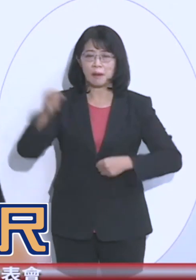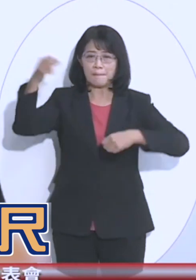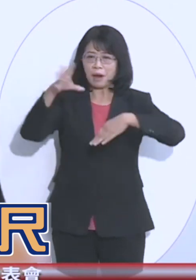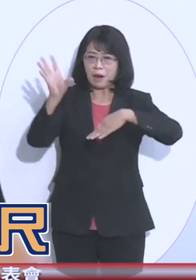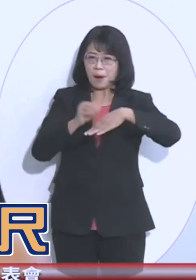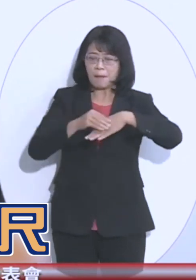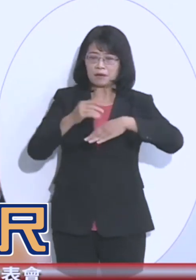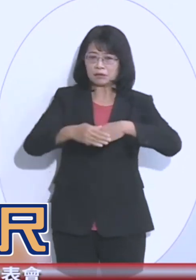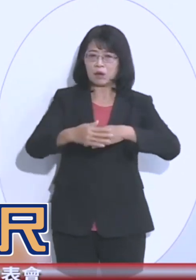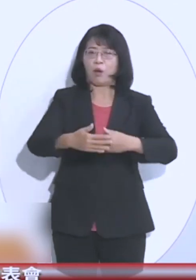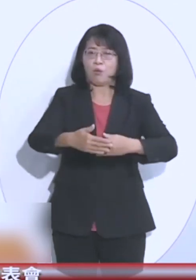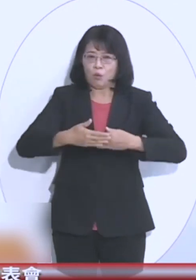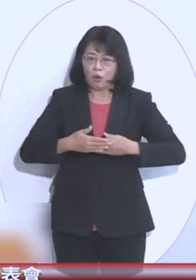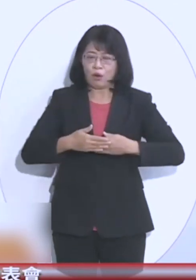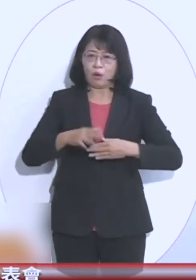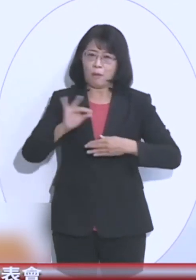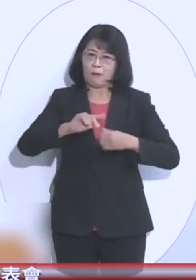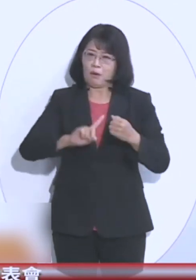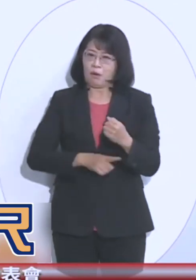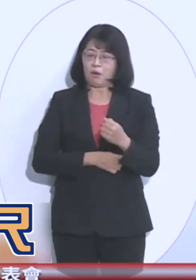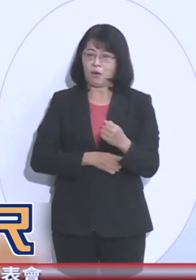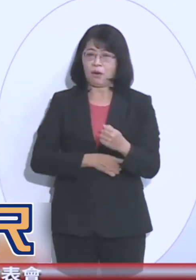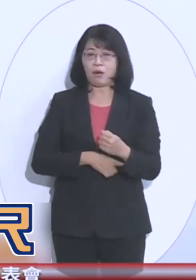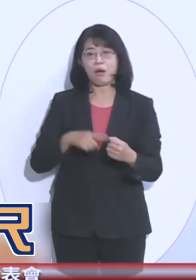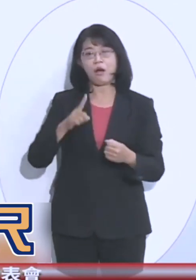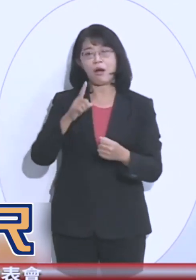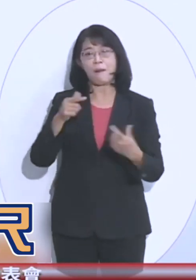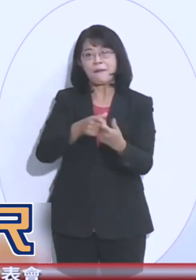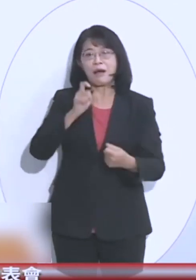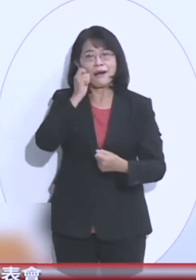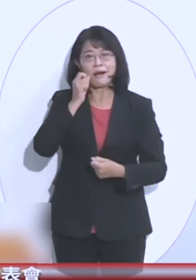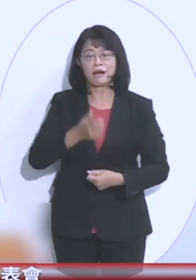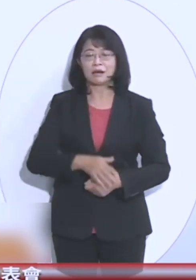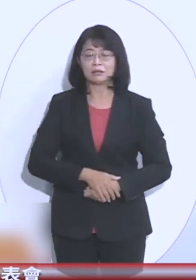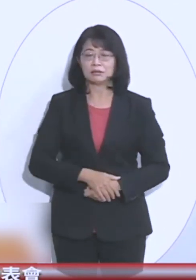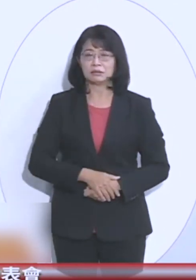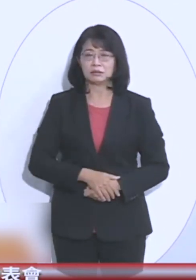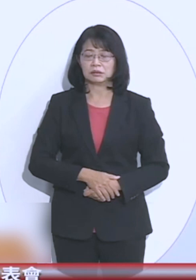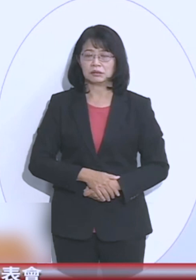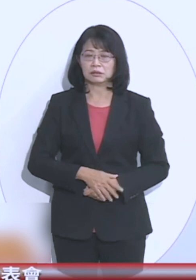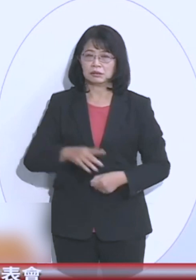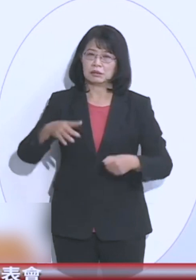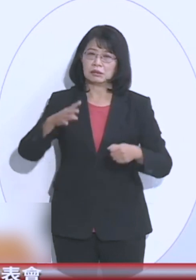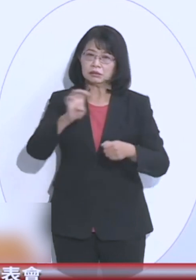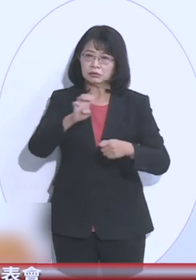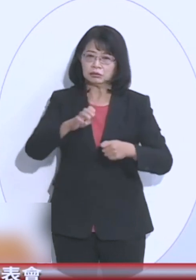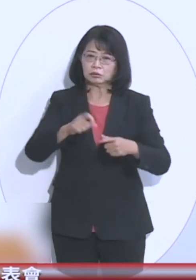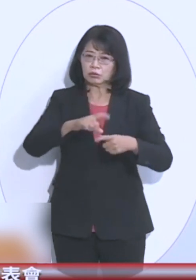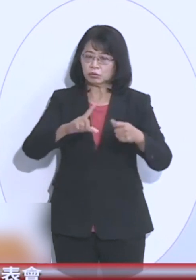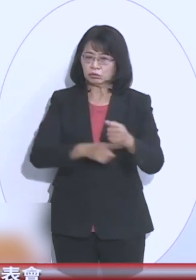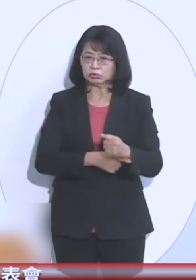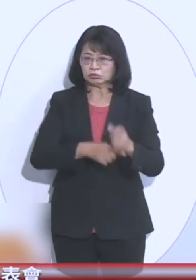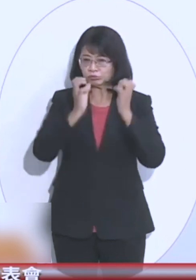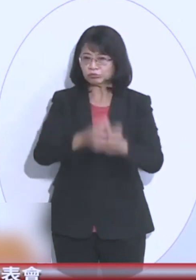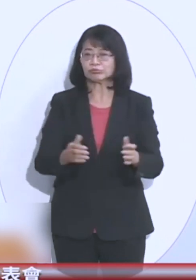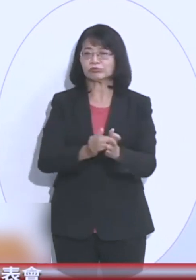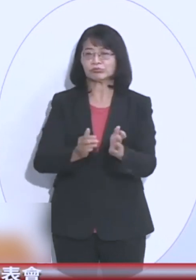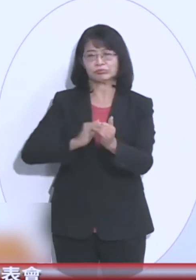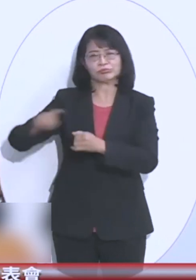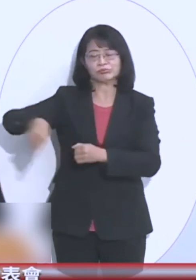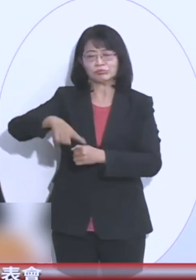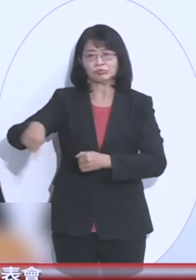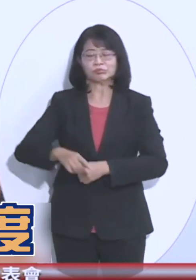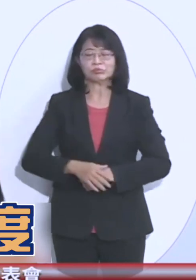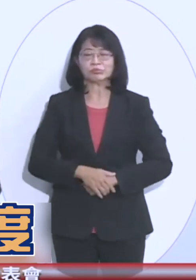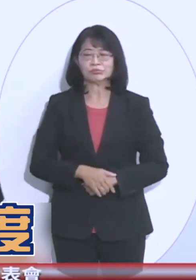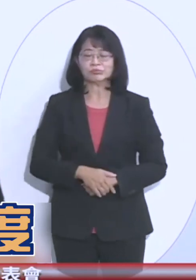退后甲一百公尺，你做袂到。安尼，你甲安落四十公尺就安落，所有的住户引